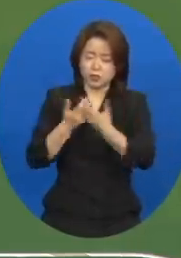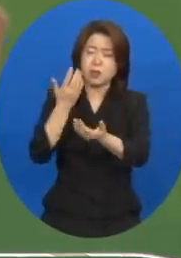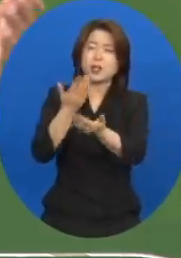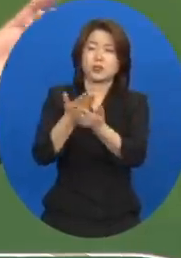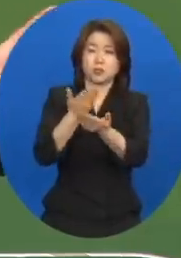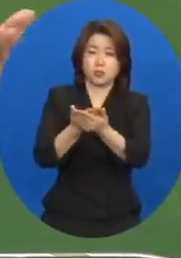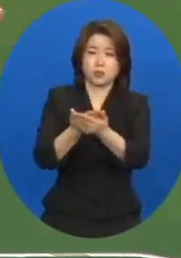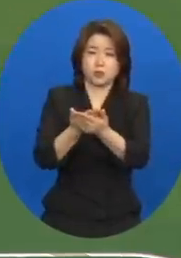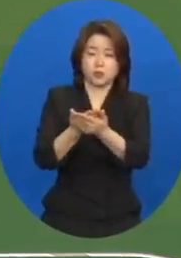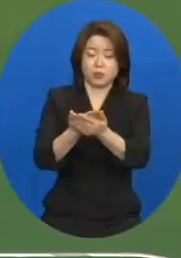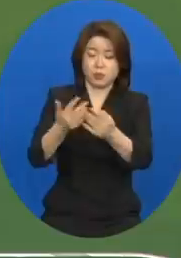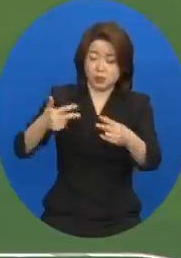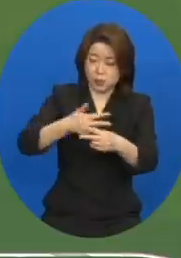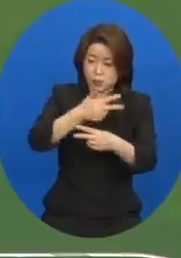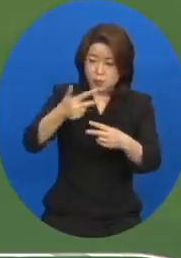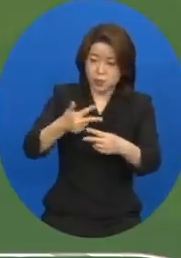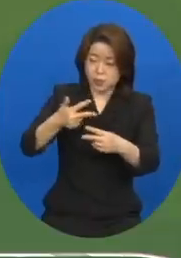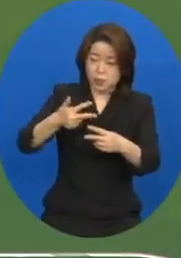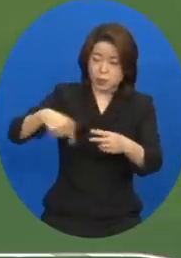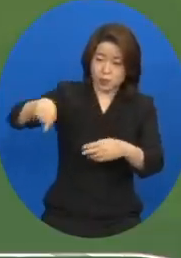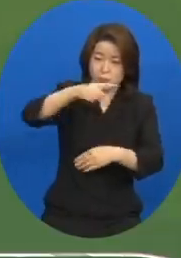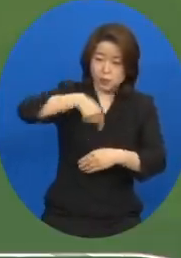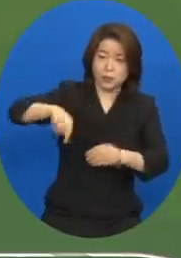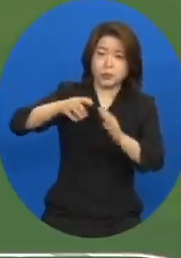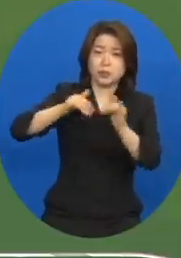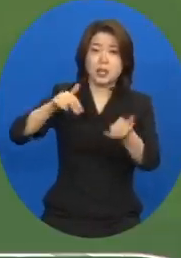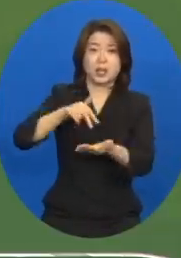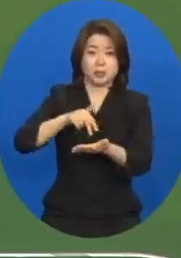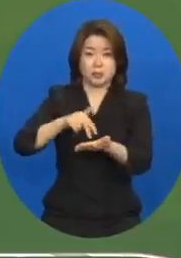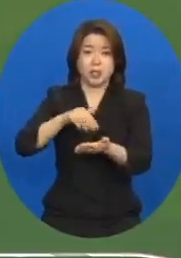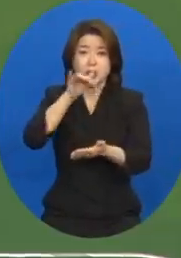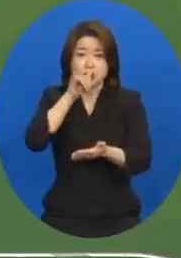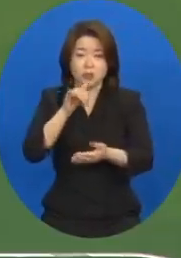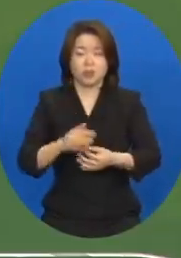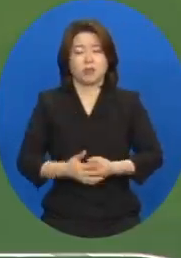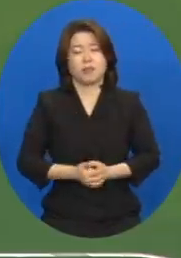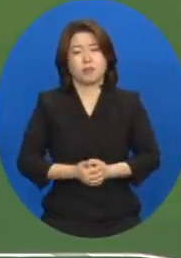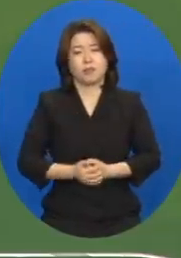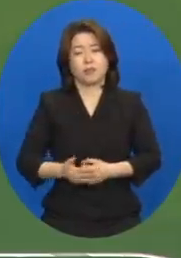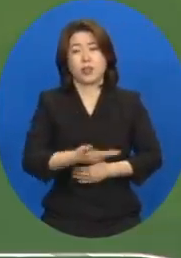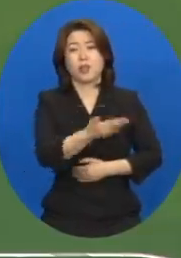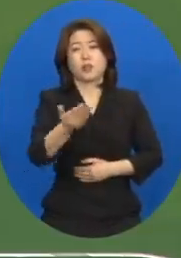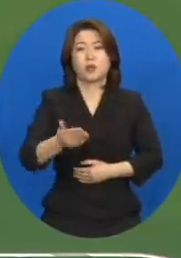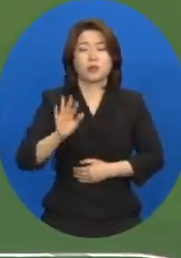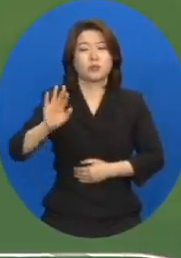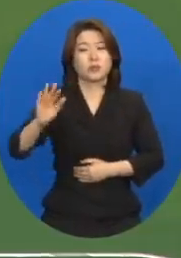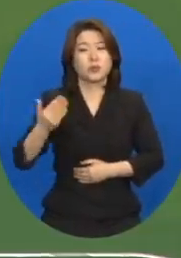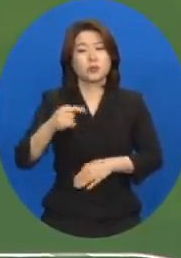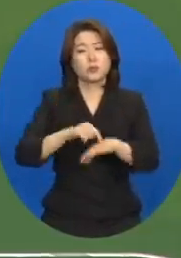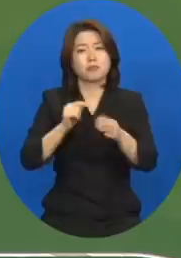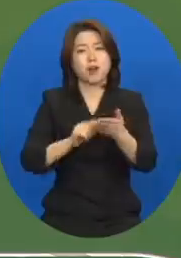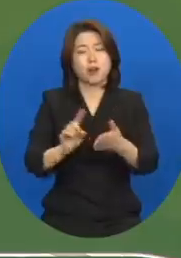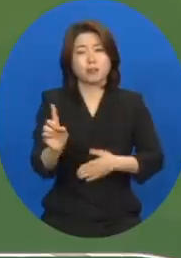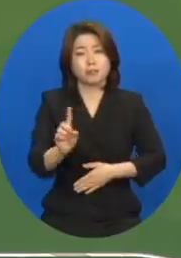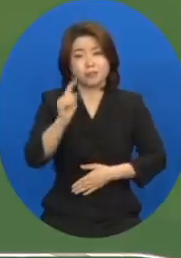아, 그리고 여리고성을 도는 분들도 있으실 거예요. 여러분의 요즘의 심정이 어떻습니까?